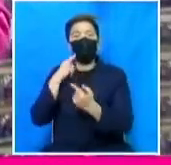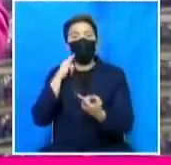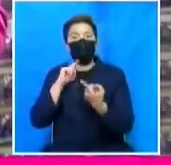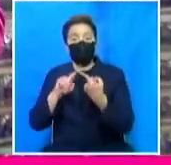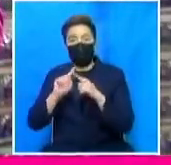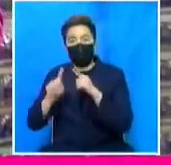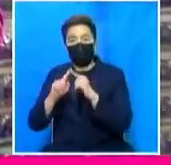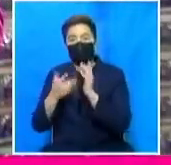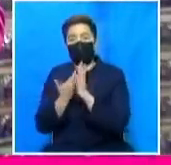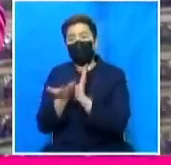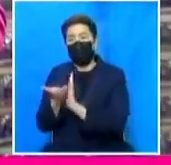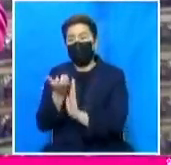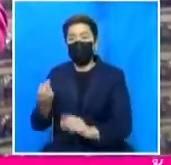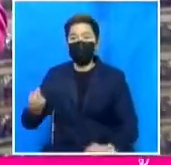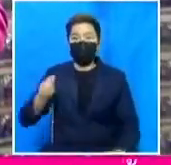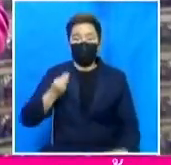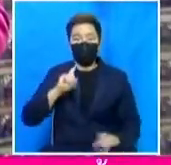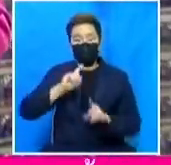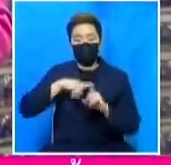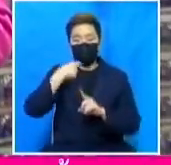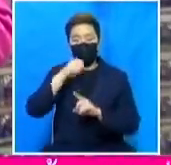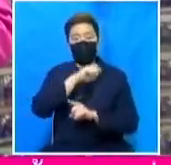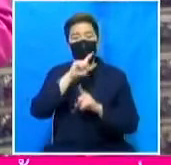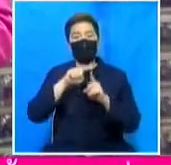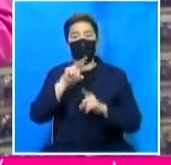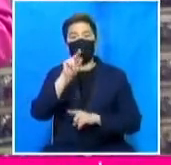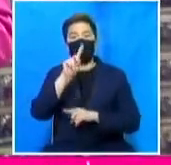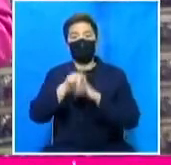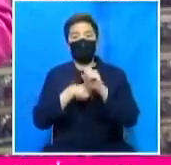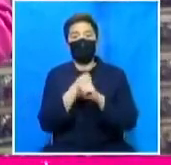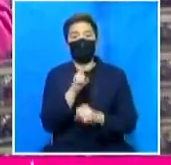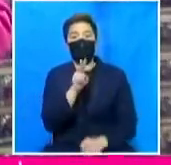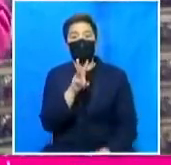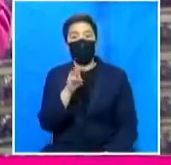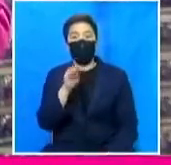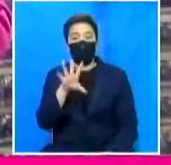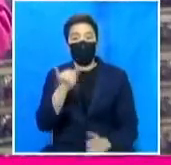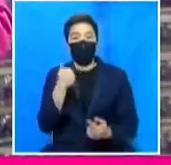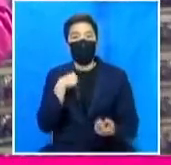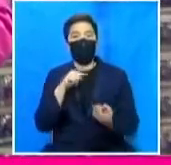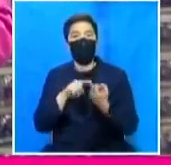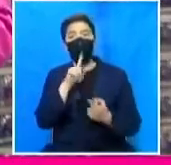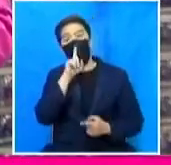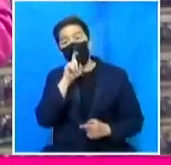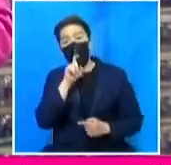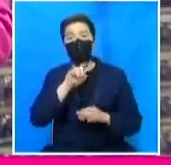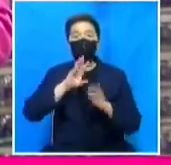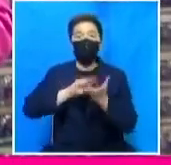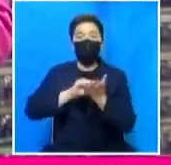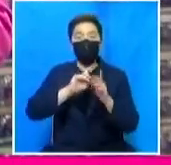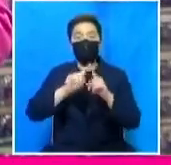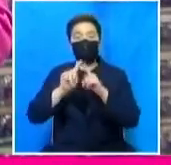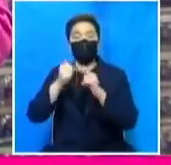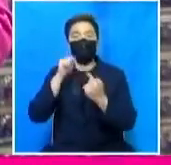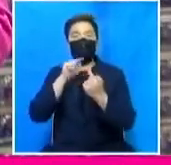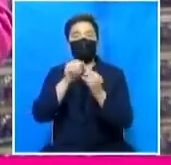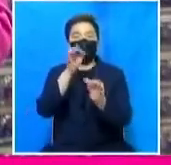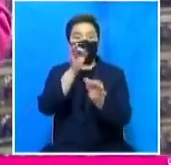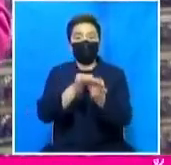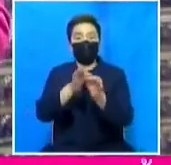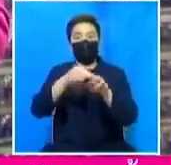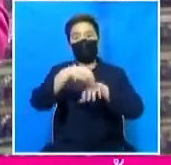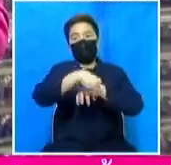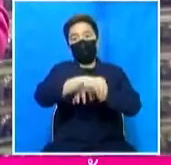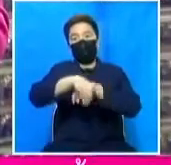ายเงินกู้ภายในวันที่31ตุลาคม2565สามารถสอบถามข้อมูลเพิ่มเติมได้ที่ธนาคารออมสินสาขา